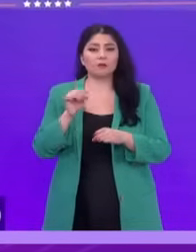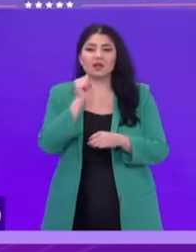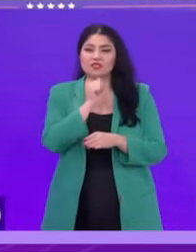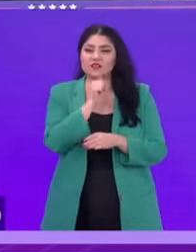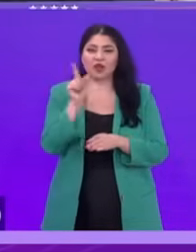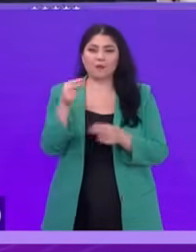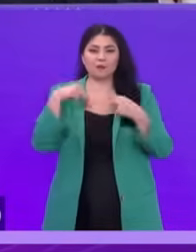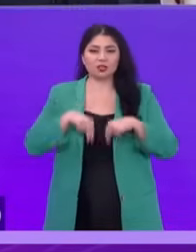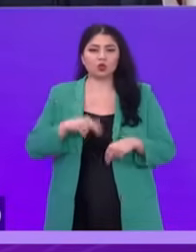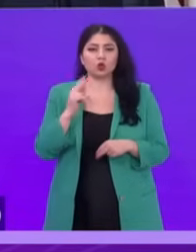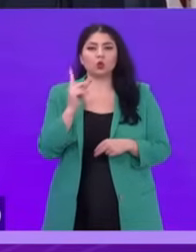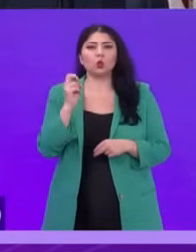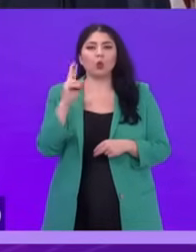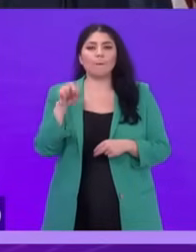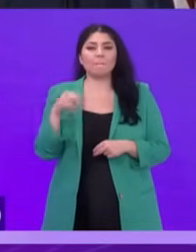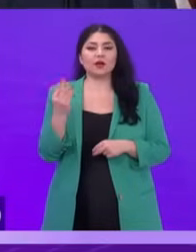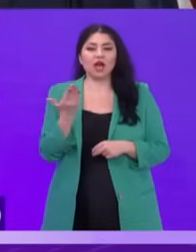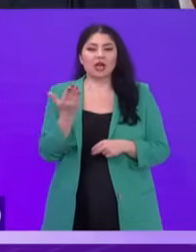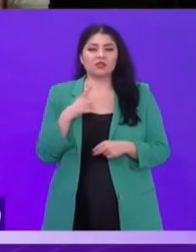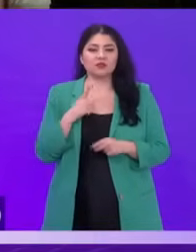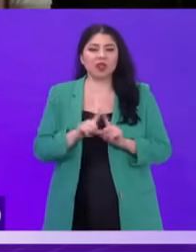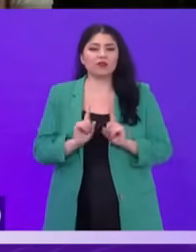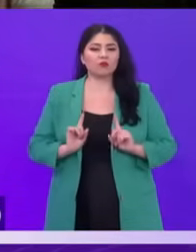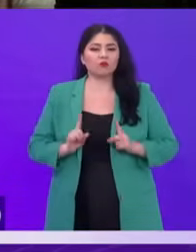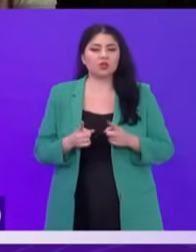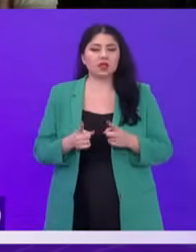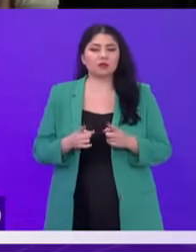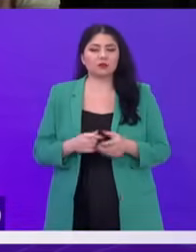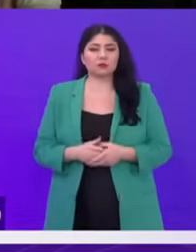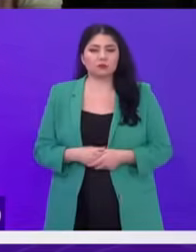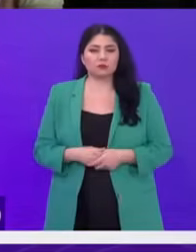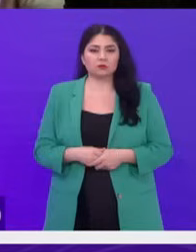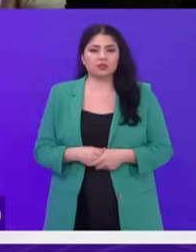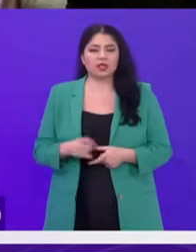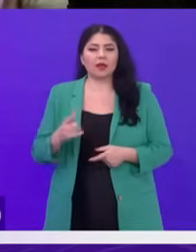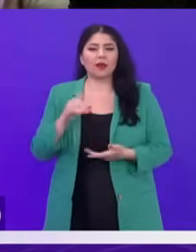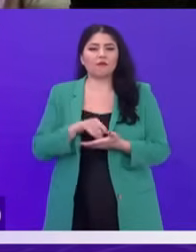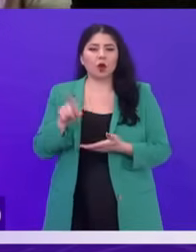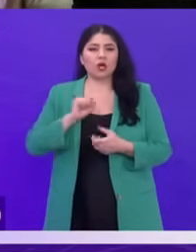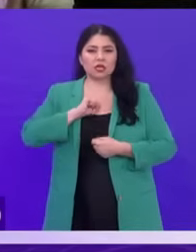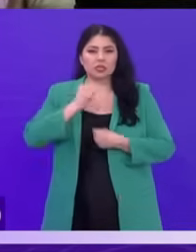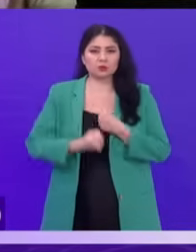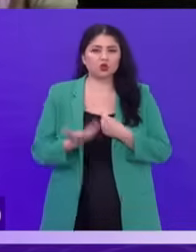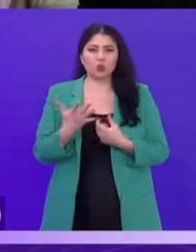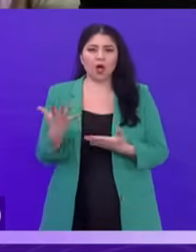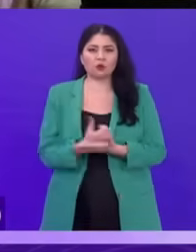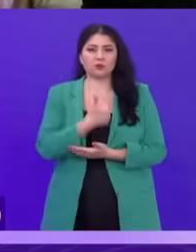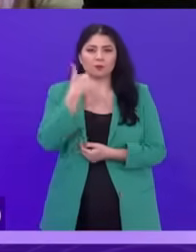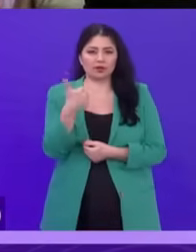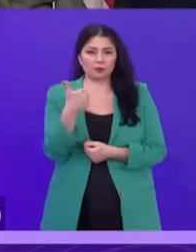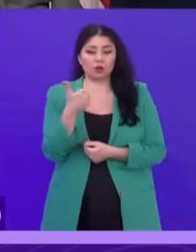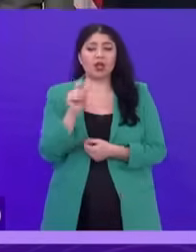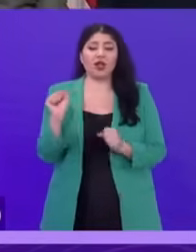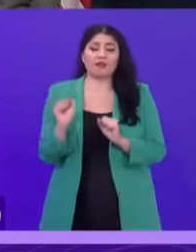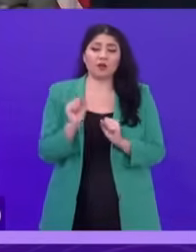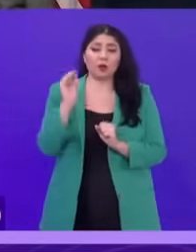al președintelui Trump, care să fie mânat oarecum de tendința răzbunării a ceea ce n-a reușit în primul. Se tem de